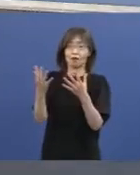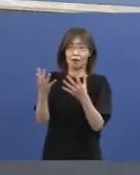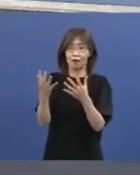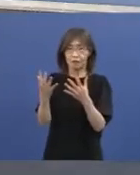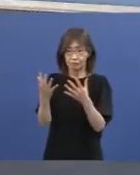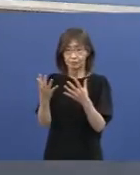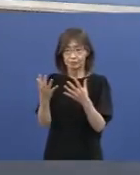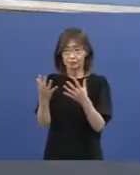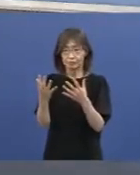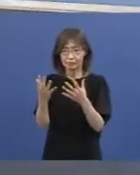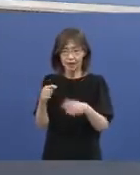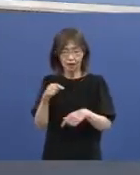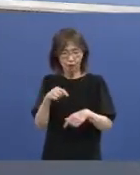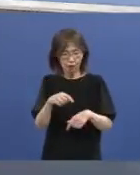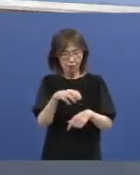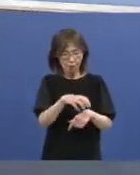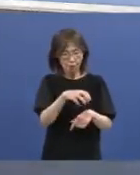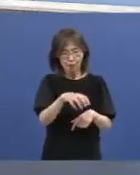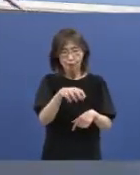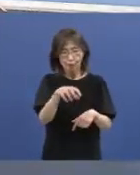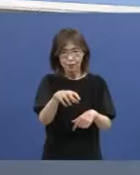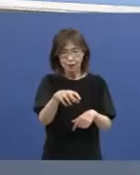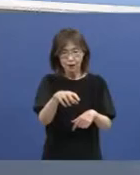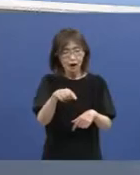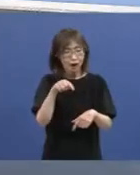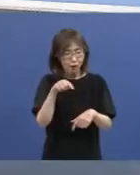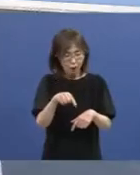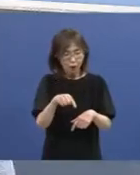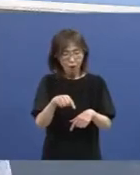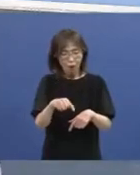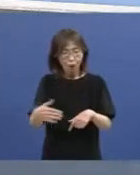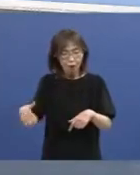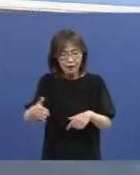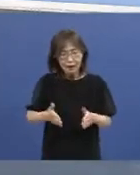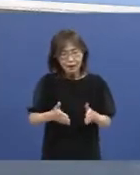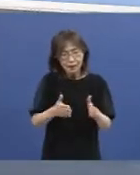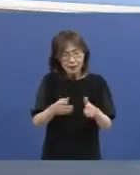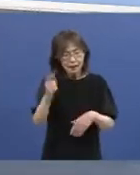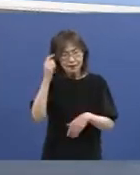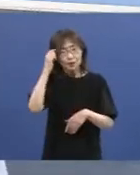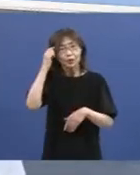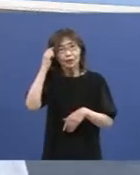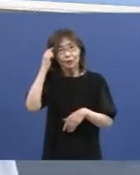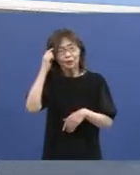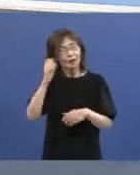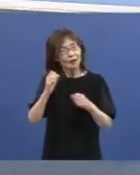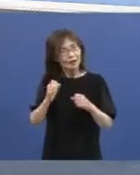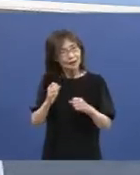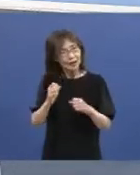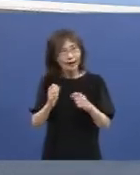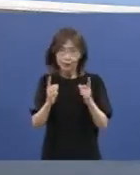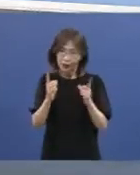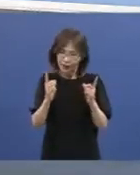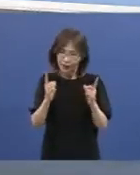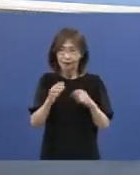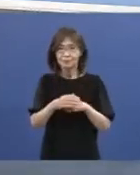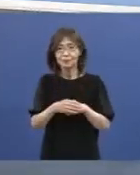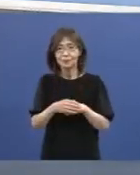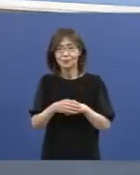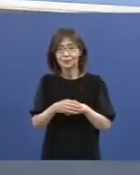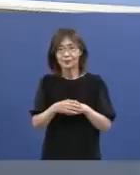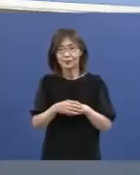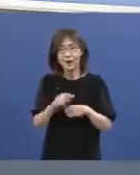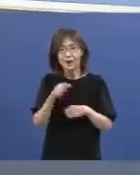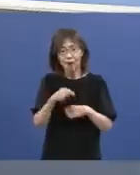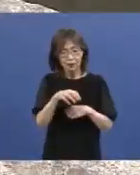この飛び石とかをこの魚道だって気づいた人少ないんじゃないですか？ そうですね、はい、ここ